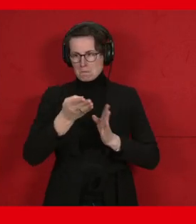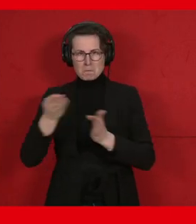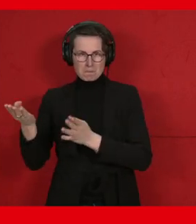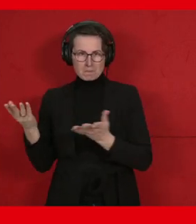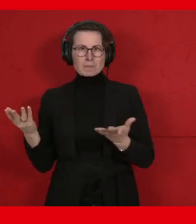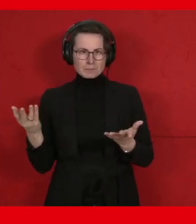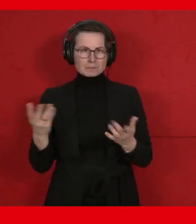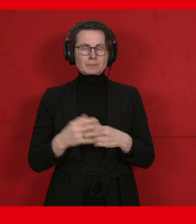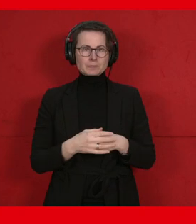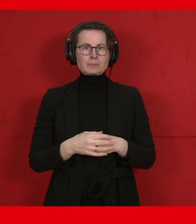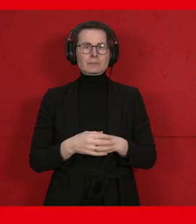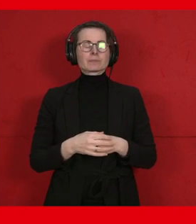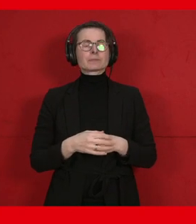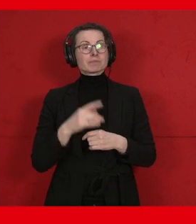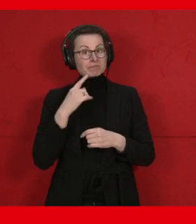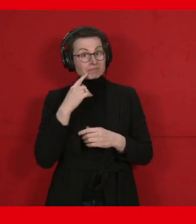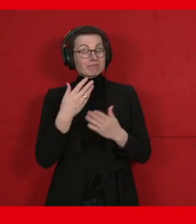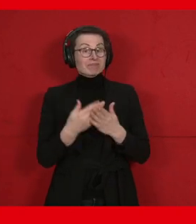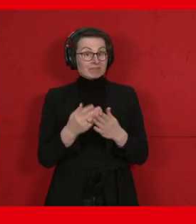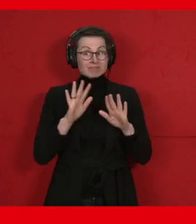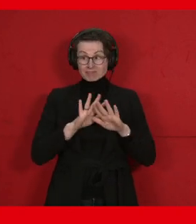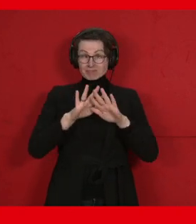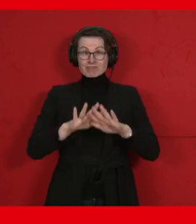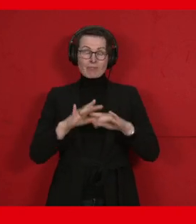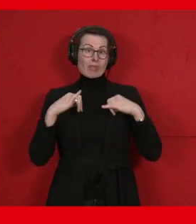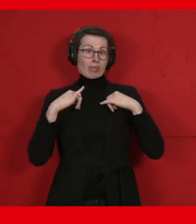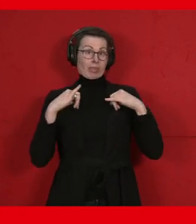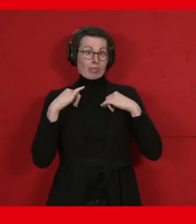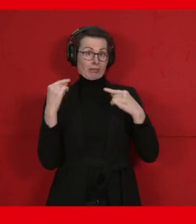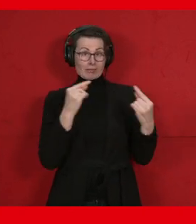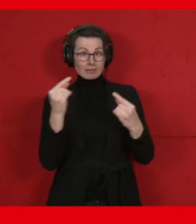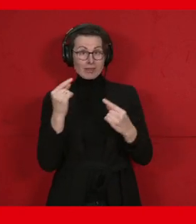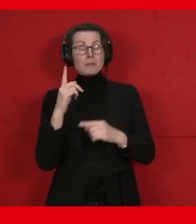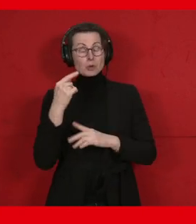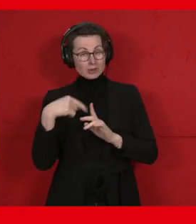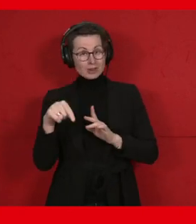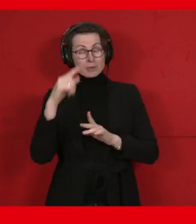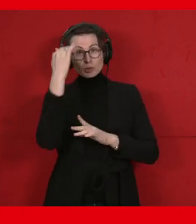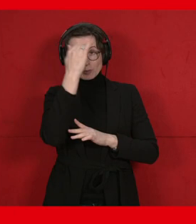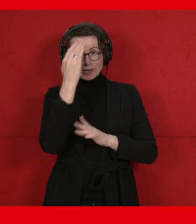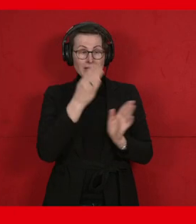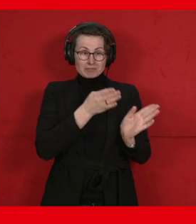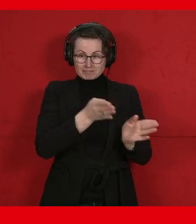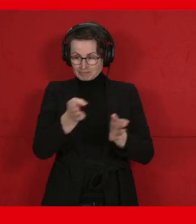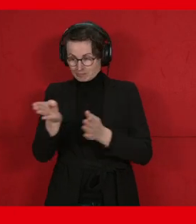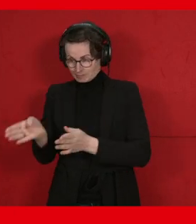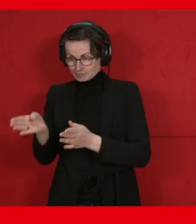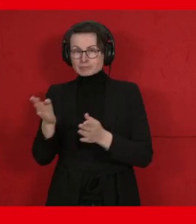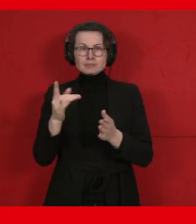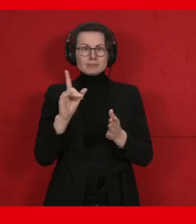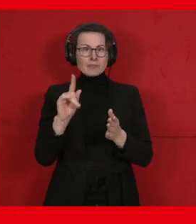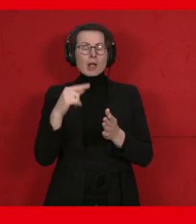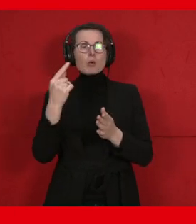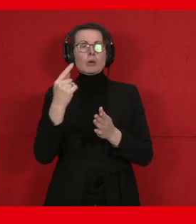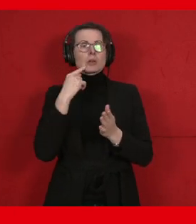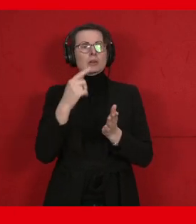glaube, insofern ist das eine spannende Debatte. Und wir müssen überlegen, was wir denn da, wie wir denn diesen Wasserstoff ausweisen. Ja,